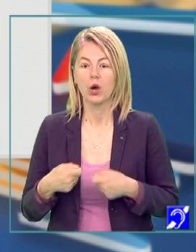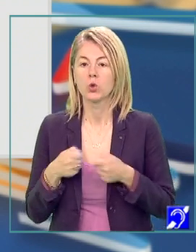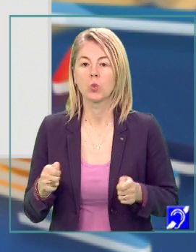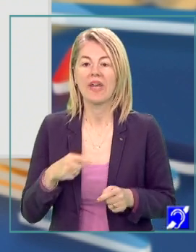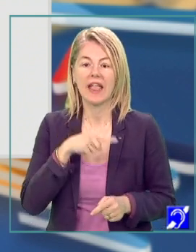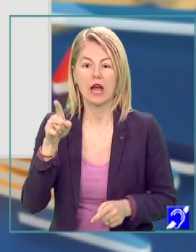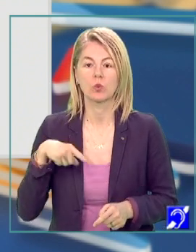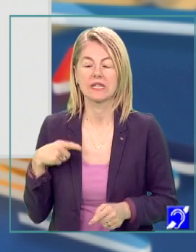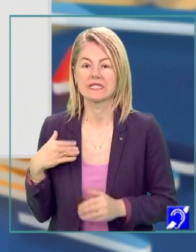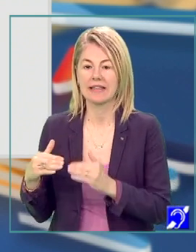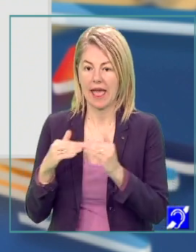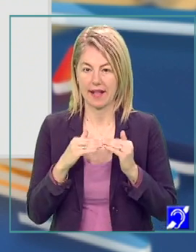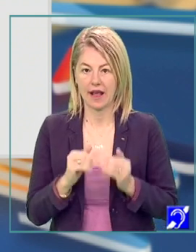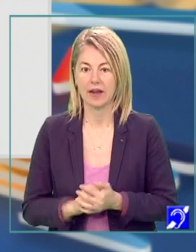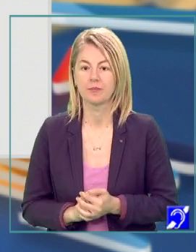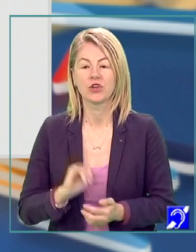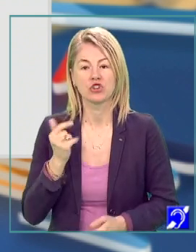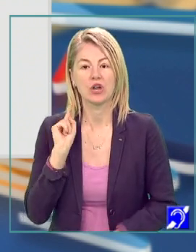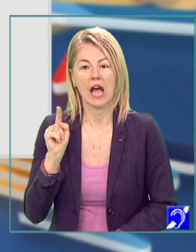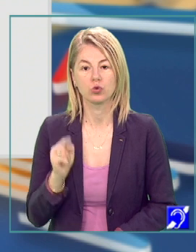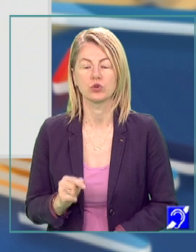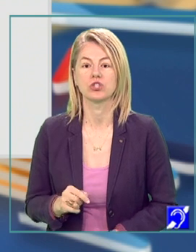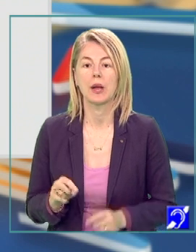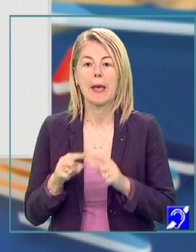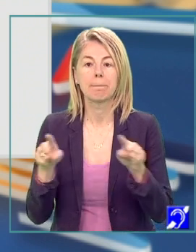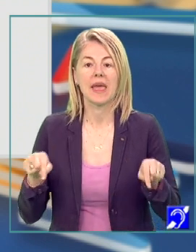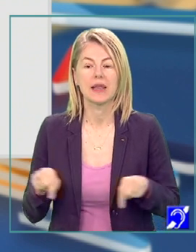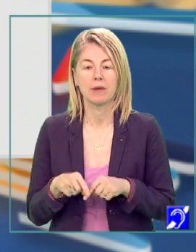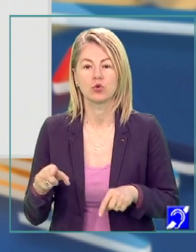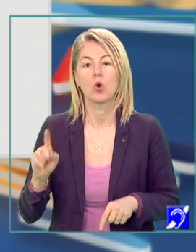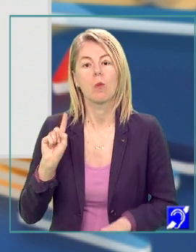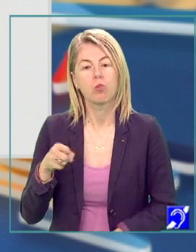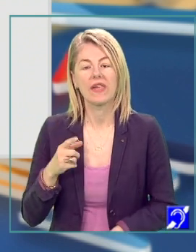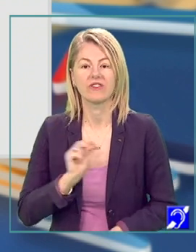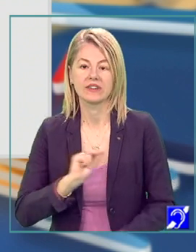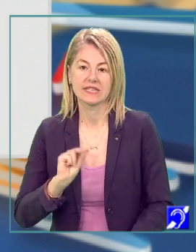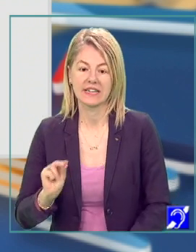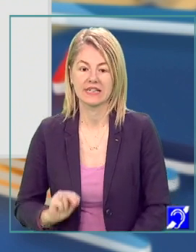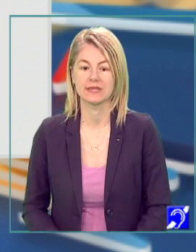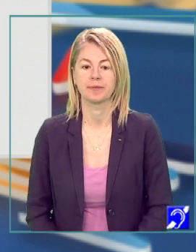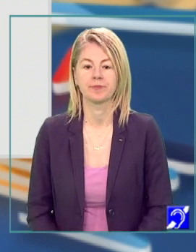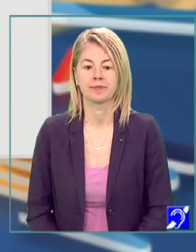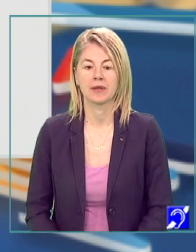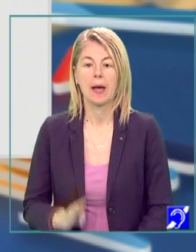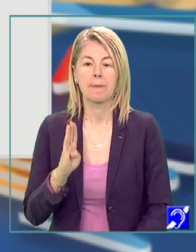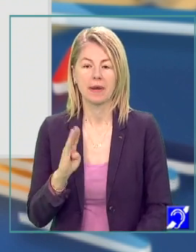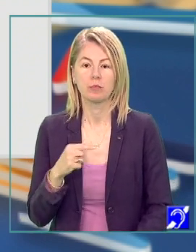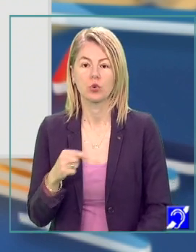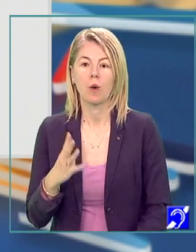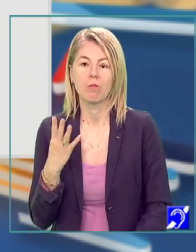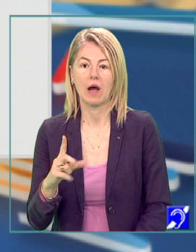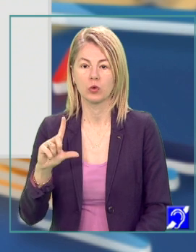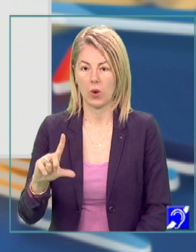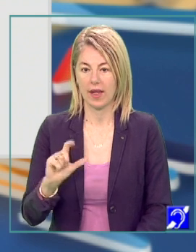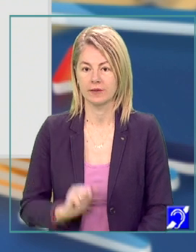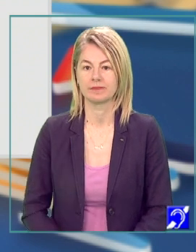laturile sunt congruente și atunci perimetrul rombului poate fi scris ca perimetru egal cu